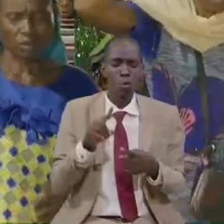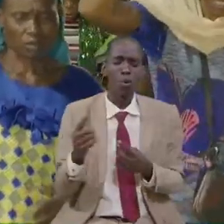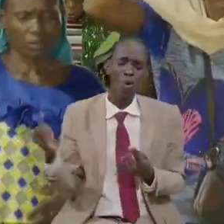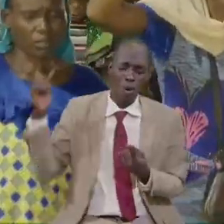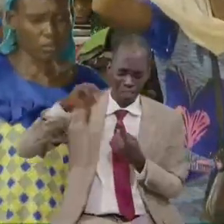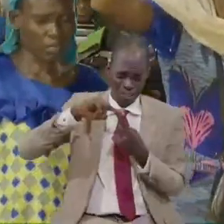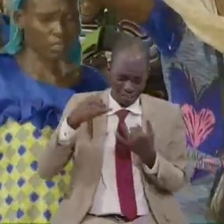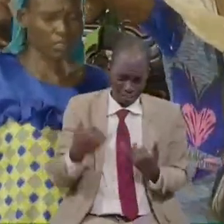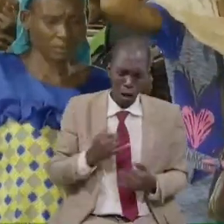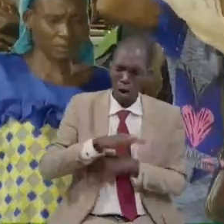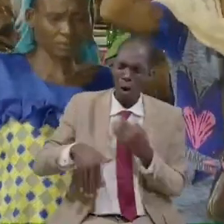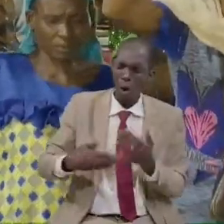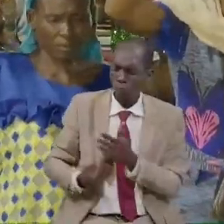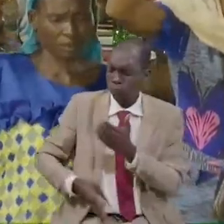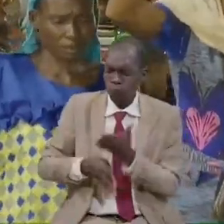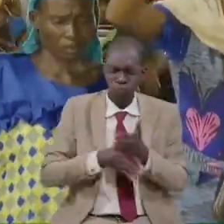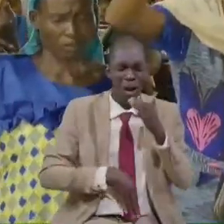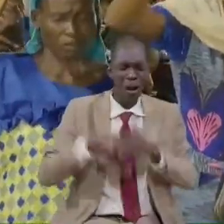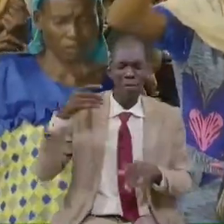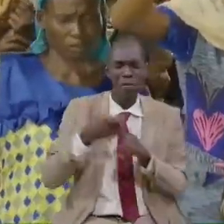sont chassés de vous.